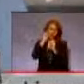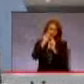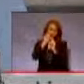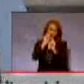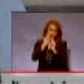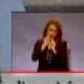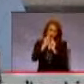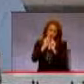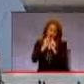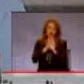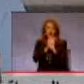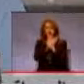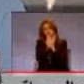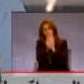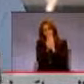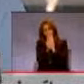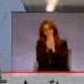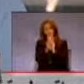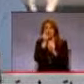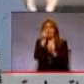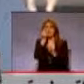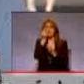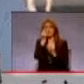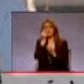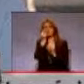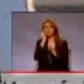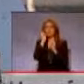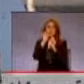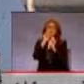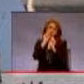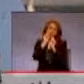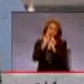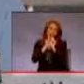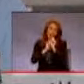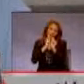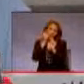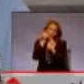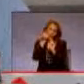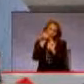بان احنا نركب مسامير لتثبيت الفقرات، وبعدين